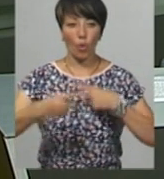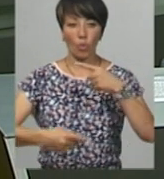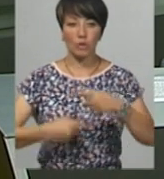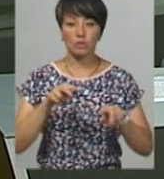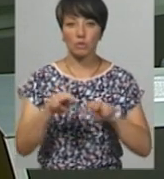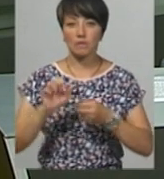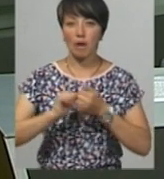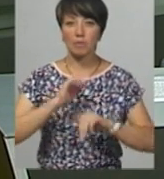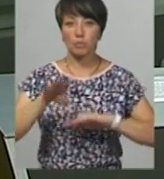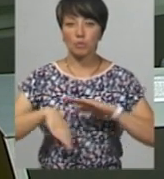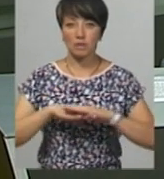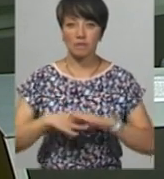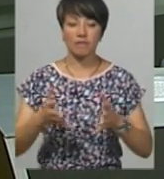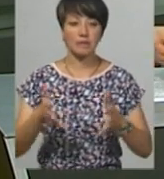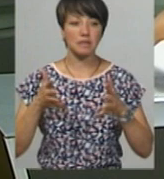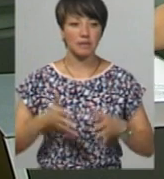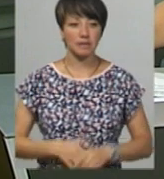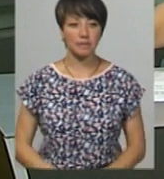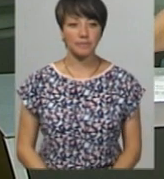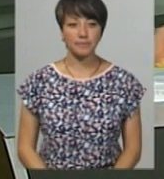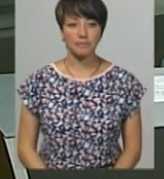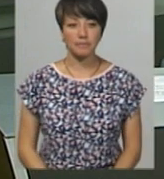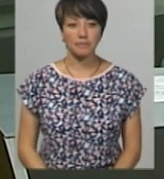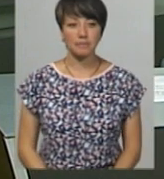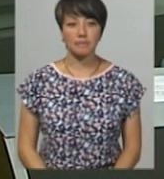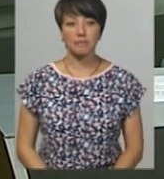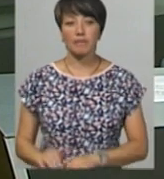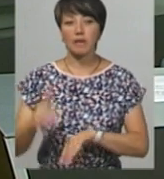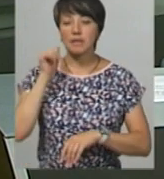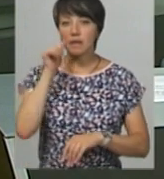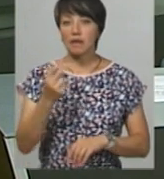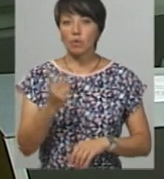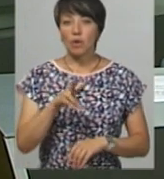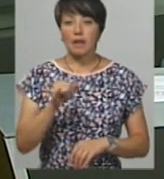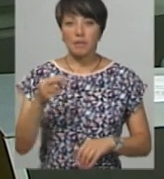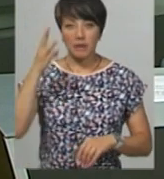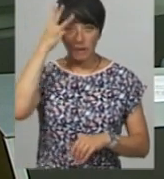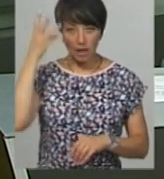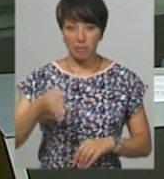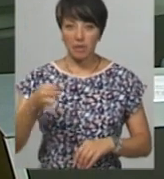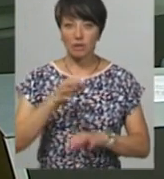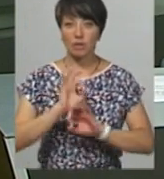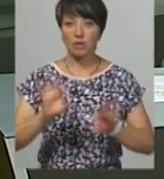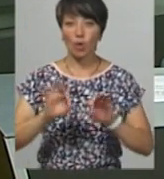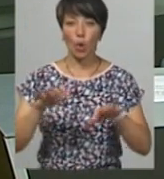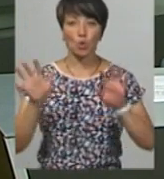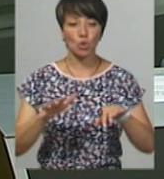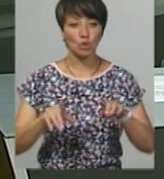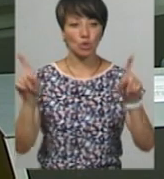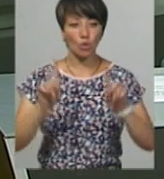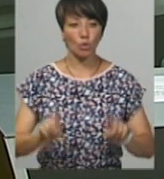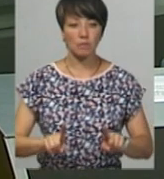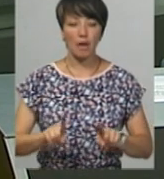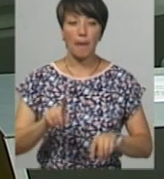у Кам'янці-Подільському встановлюється. Завтра, 2 липня, на Хмельниччині прогнозуються дощі з грозами,